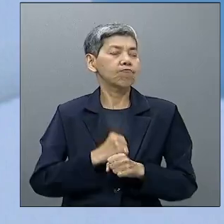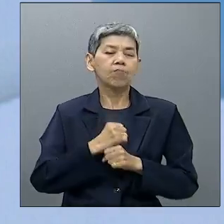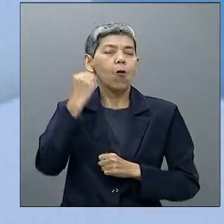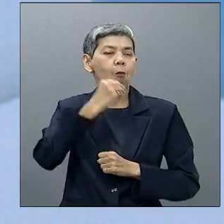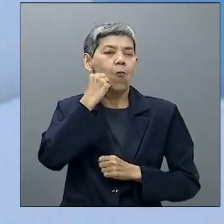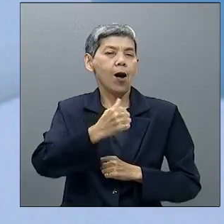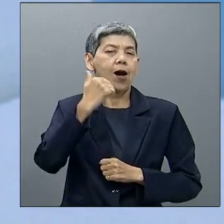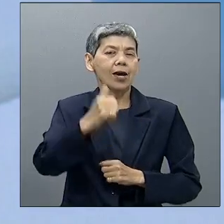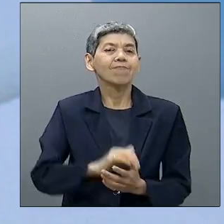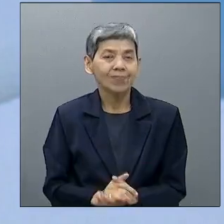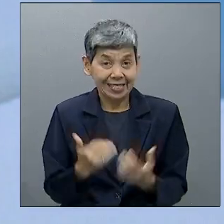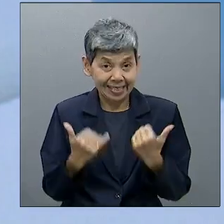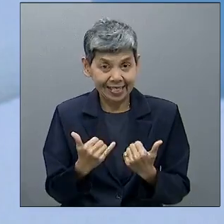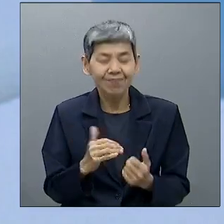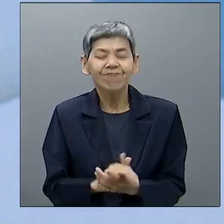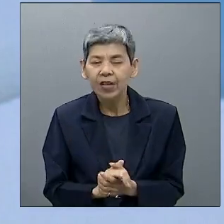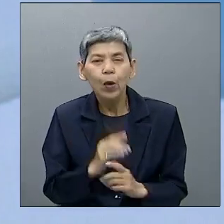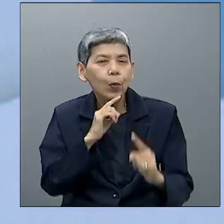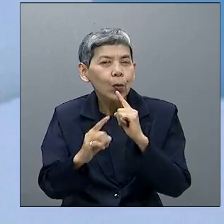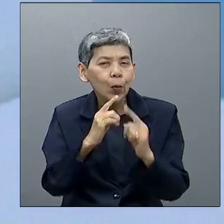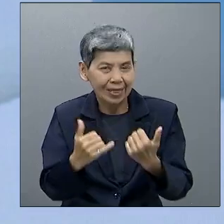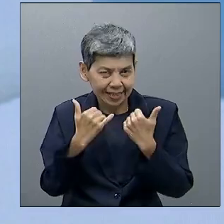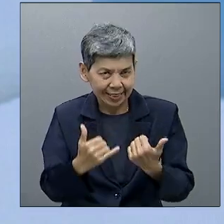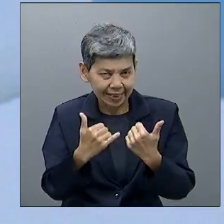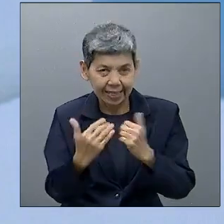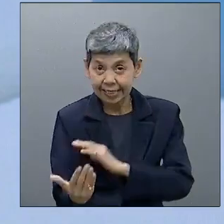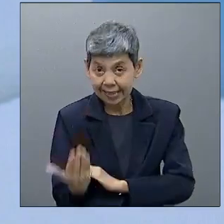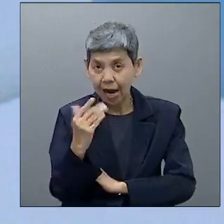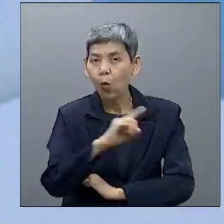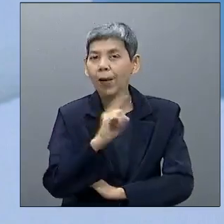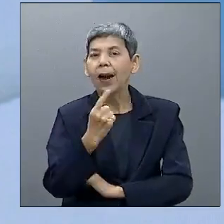เองค่ะอันนี้ก็คือเรื่องราวดีๆนะคะที่นำมาฝากคุณผู้ชมเช้านี้ในคุยกันวันใหม่